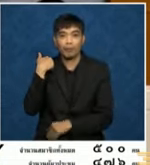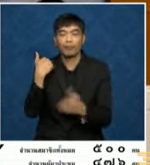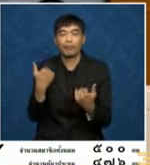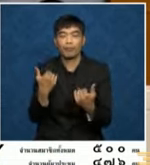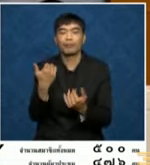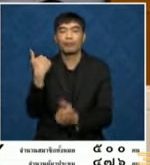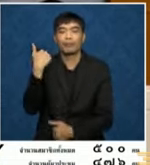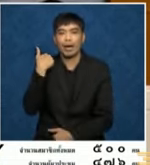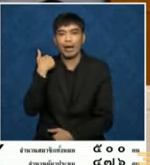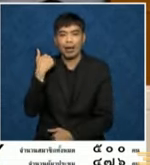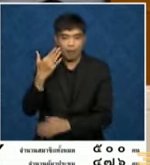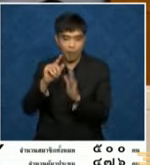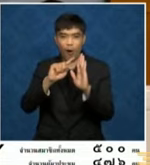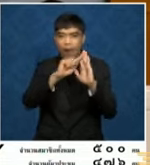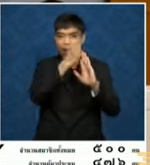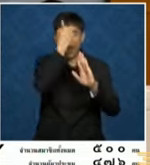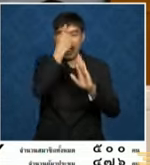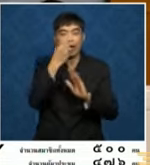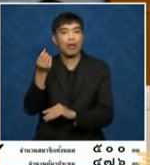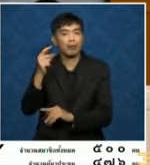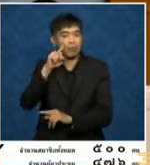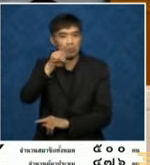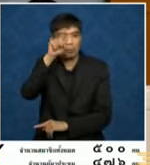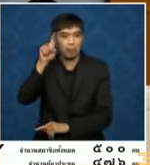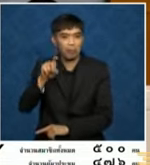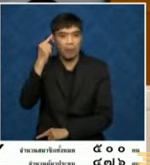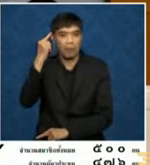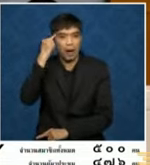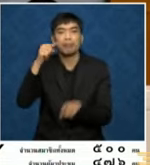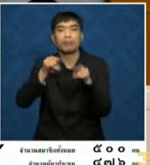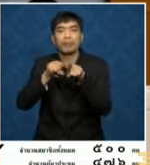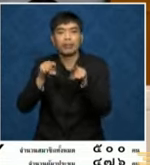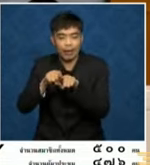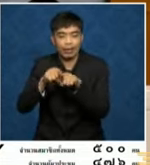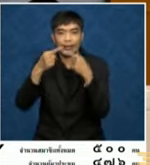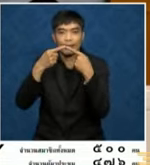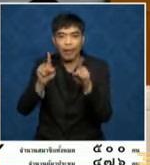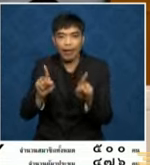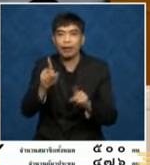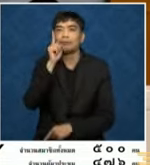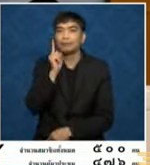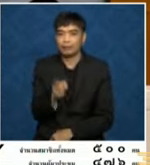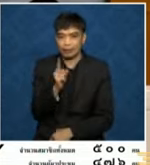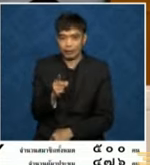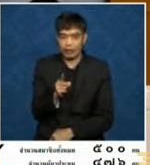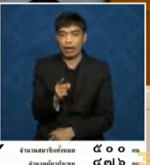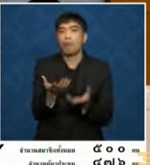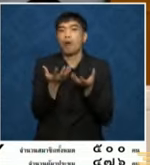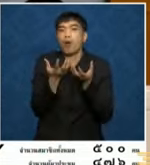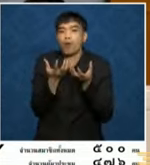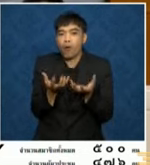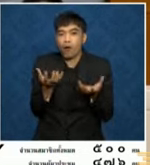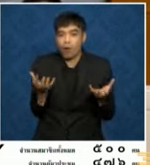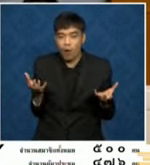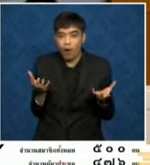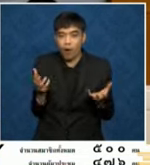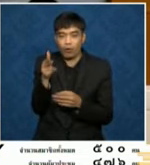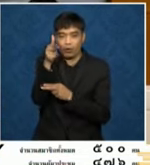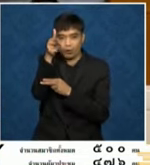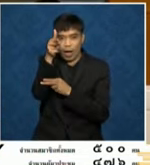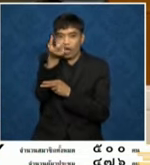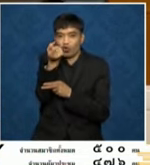นี่ยก็มีการสงสัยในประเด็นนี้เช่นเดียวกันแต่แท้จริงแล้วเนี่ยเป็นเครื่องมือครับในการถ่ายทอดสดเห